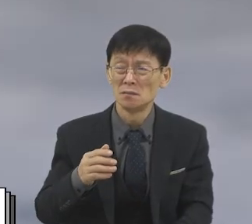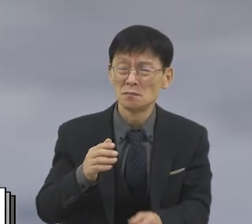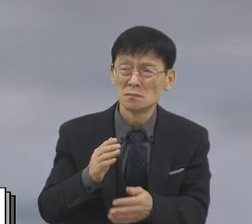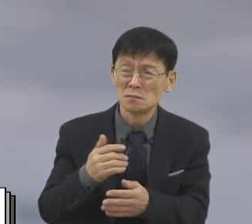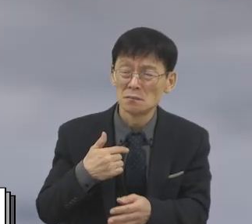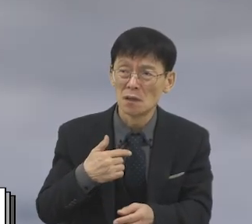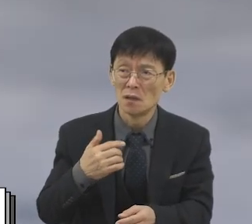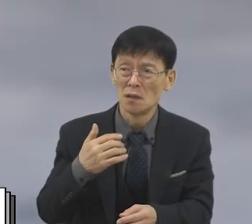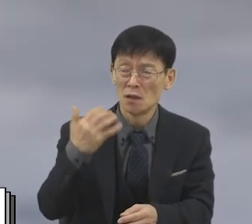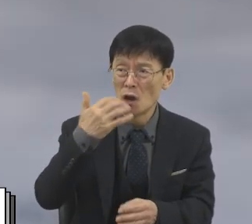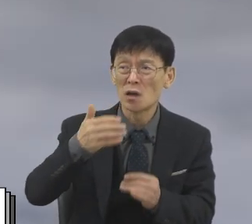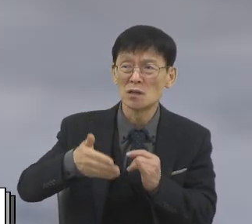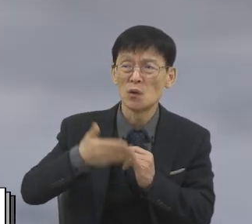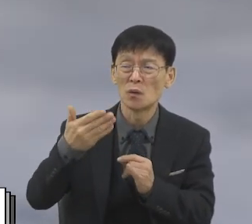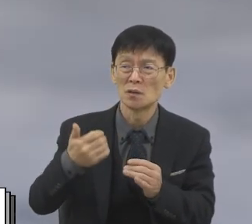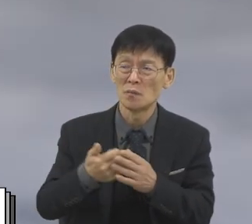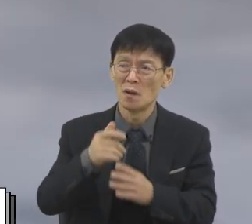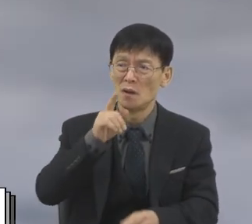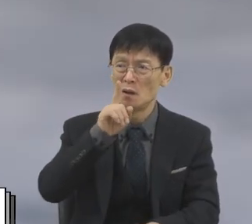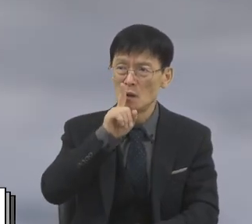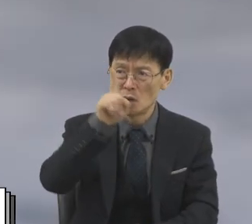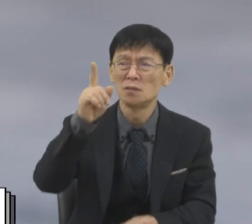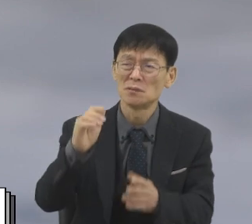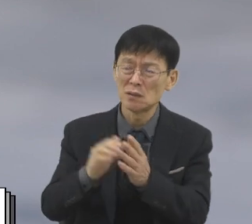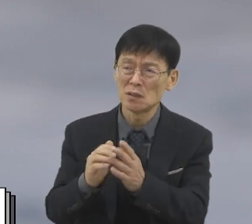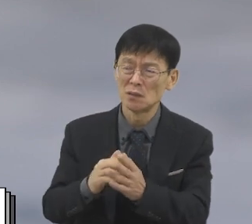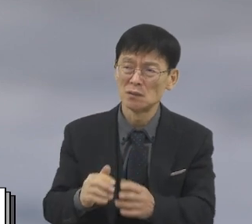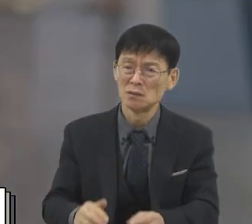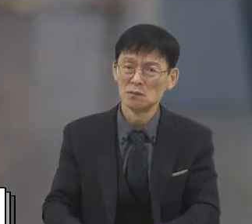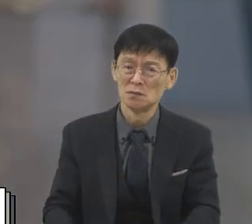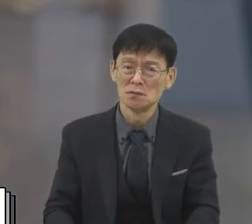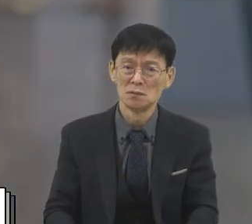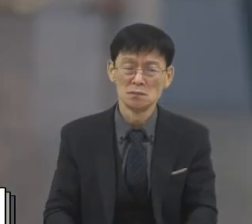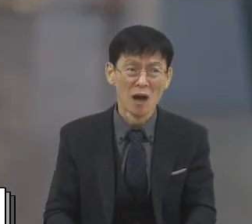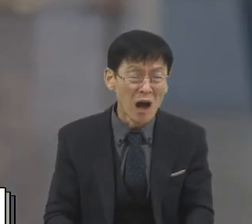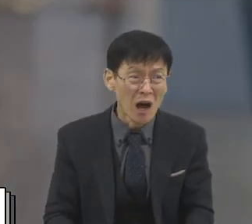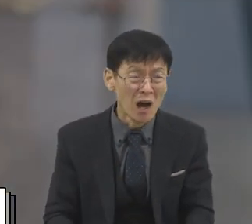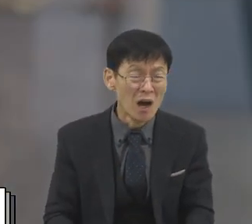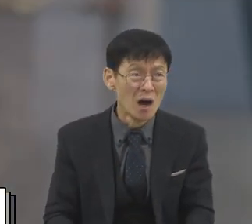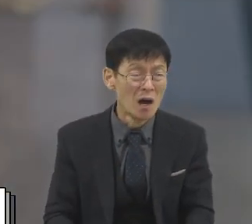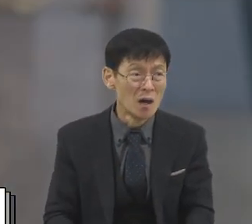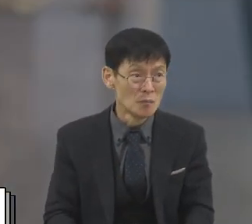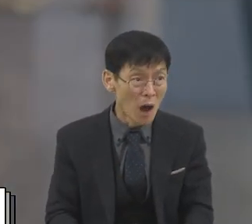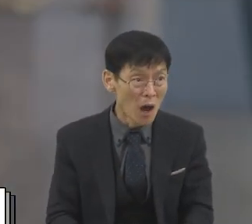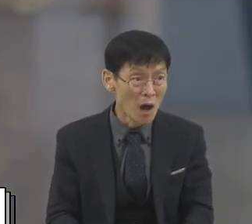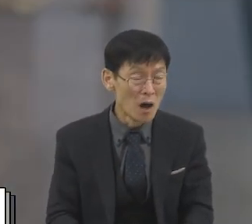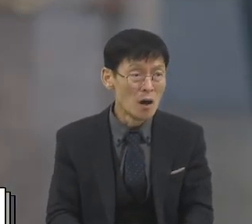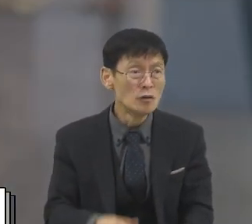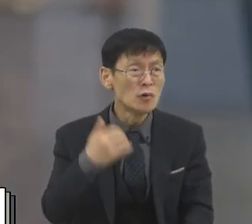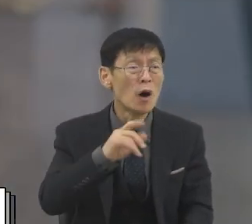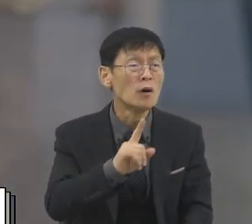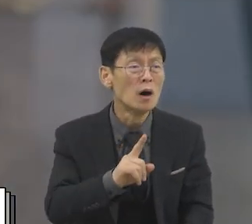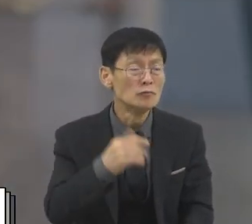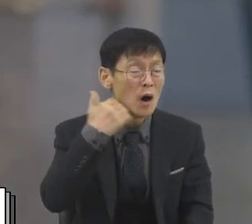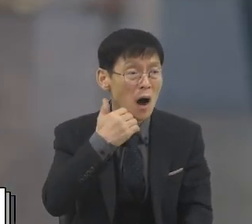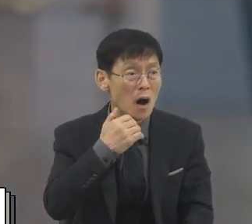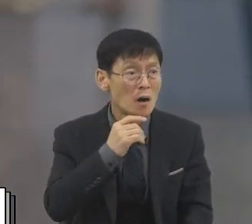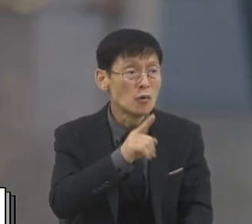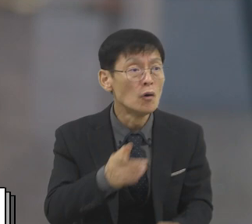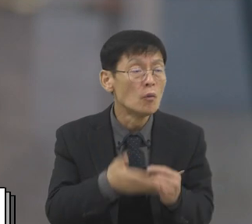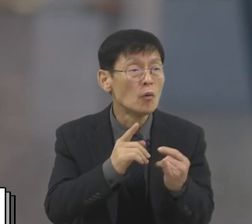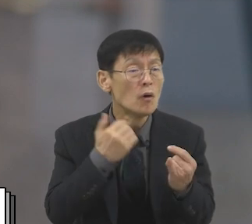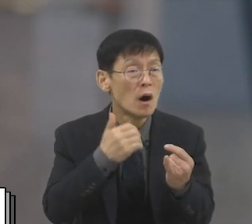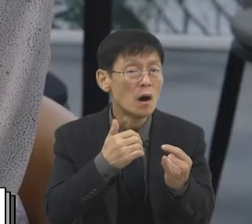과장님, 저 성희롱을 당해서 신고했어요. 그래? 어떻게?